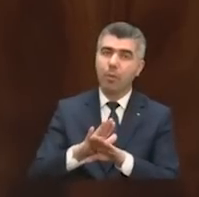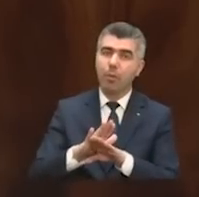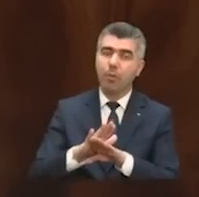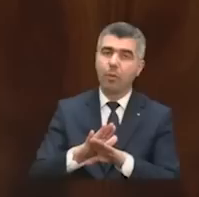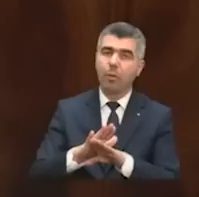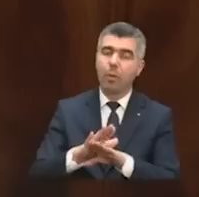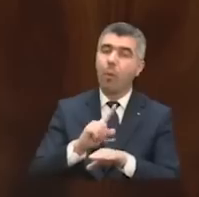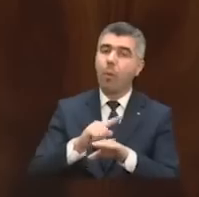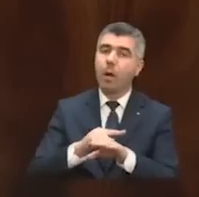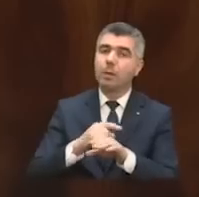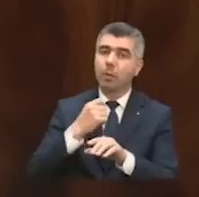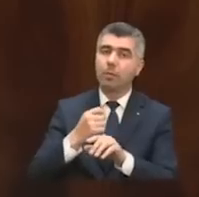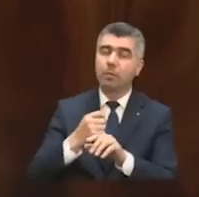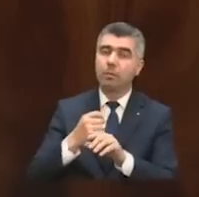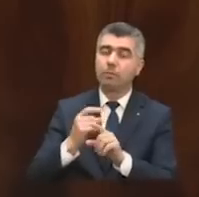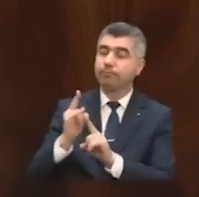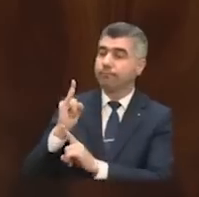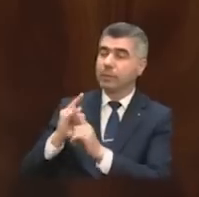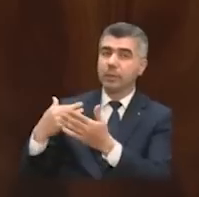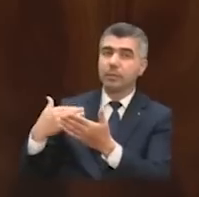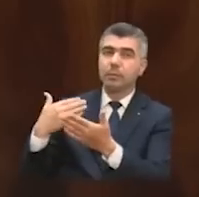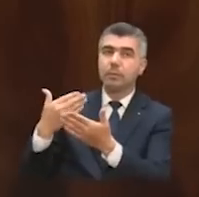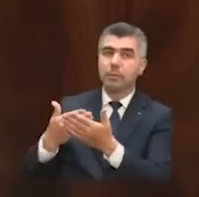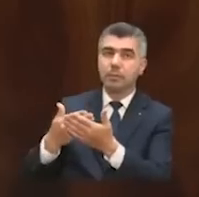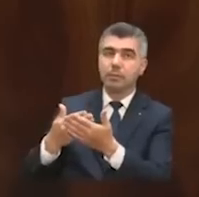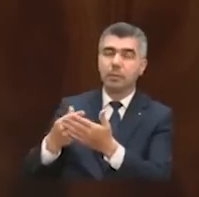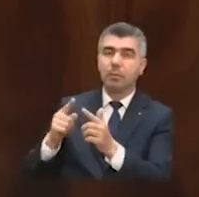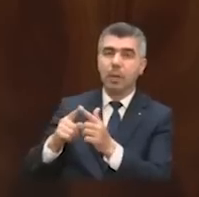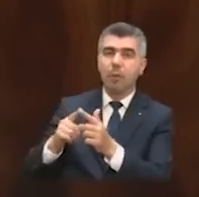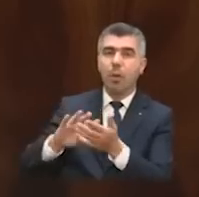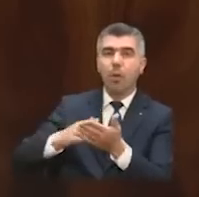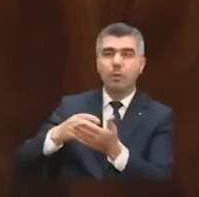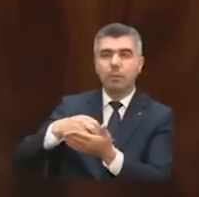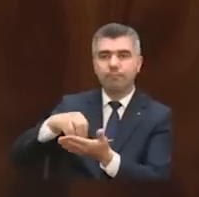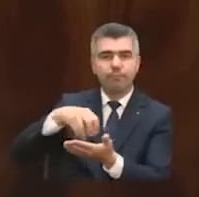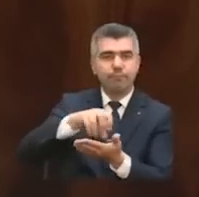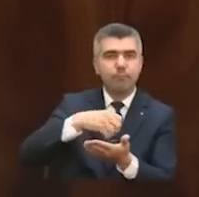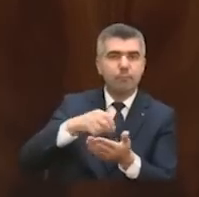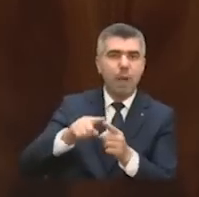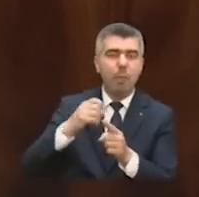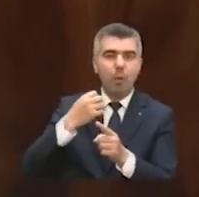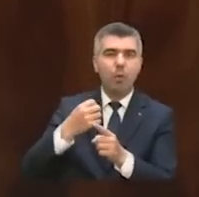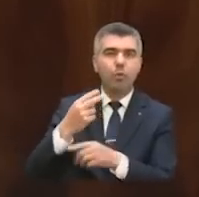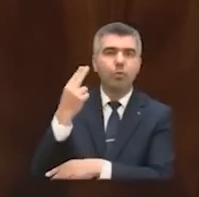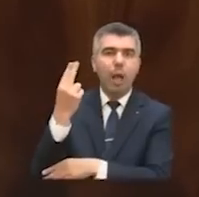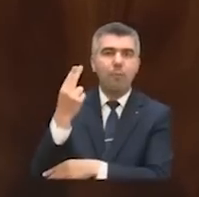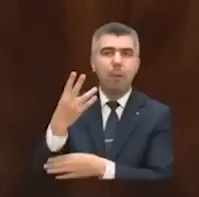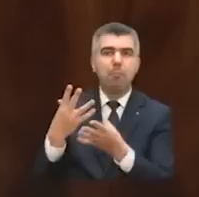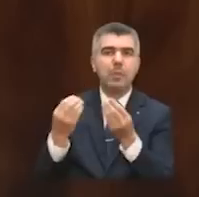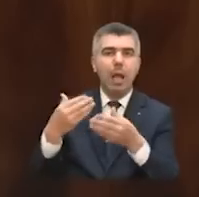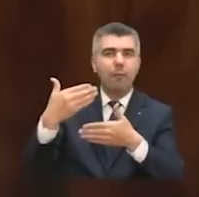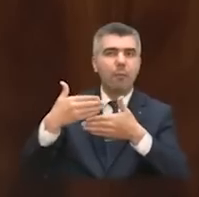التاريخ ما غاديش يرحمنا إذا شتتنا الجهود ديال التعليم العالي في أنوية